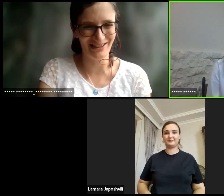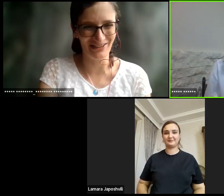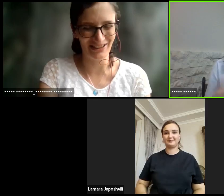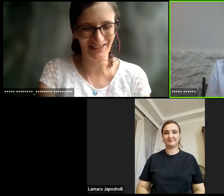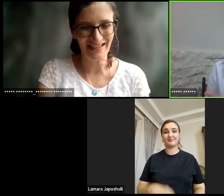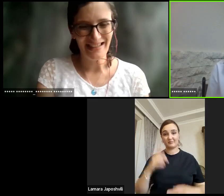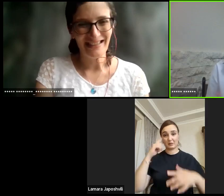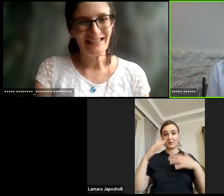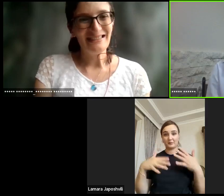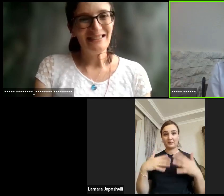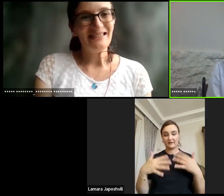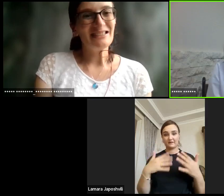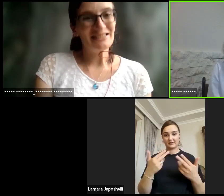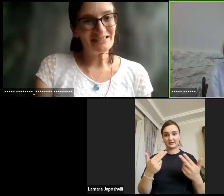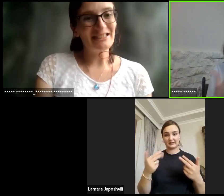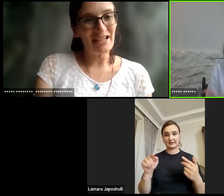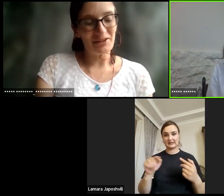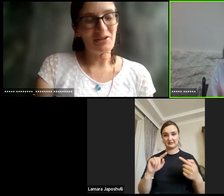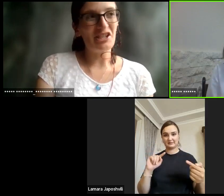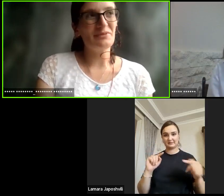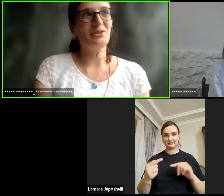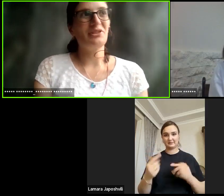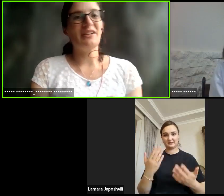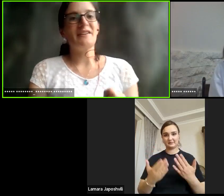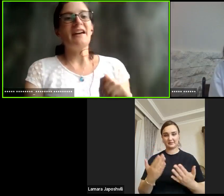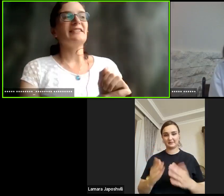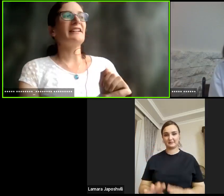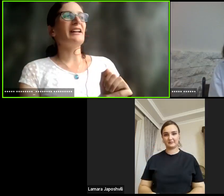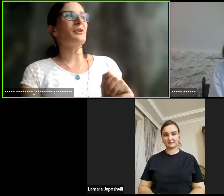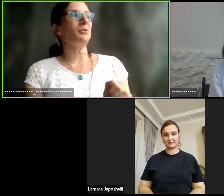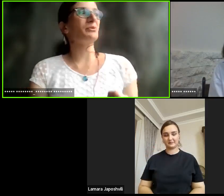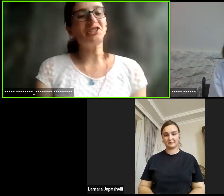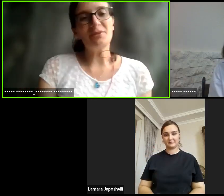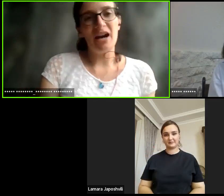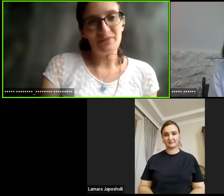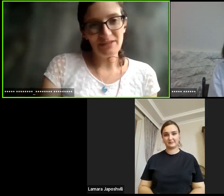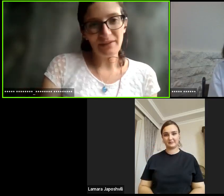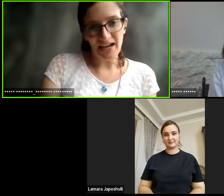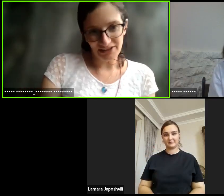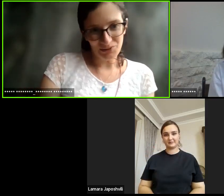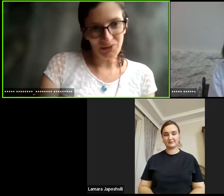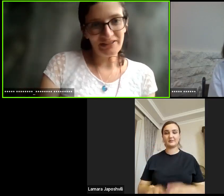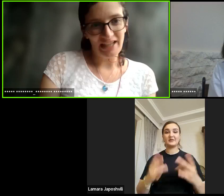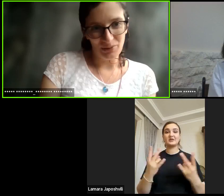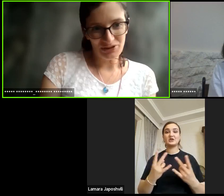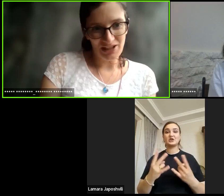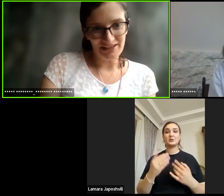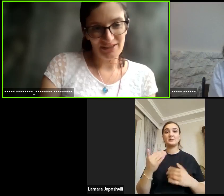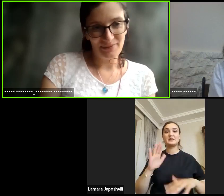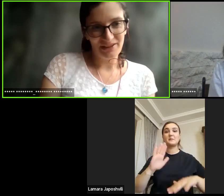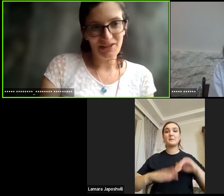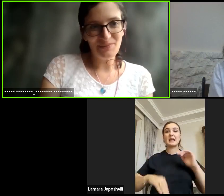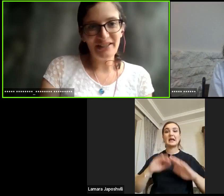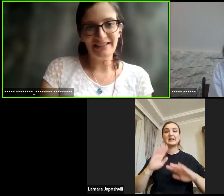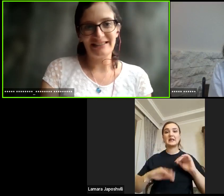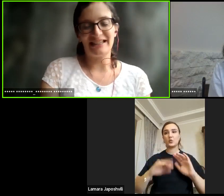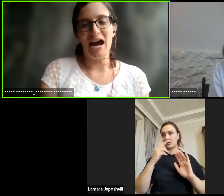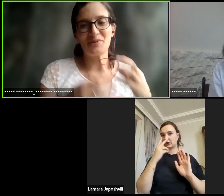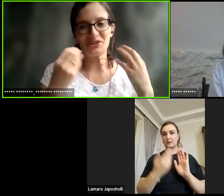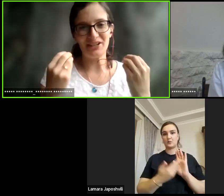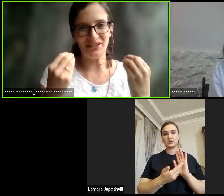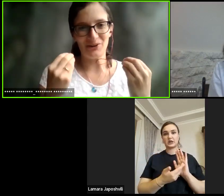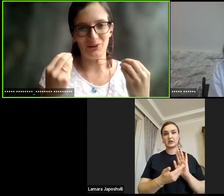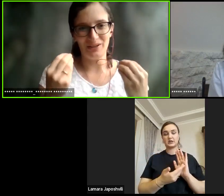და წინააღმდეგობაში მოდიან, ხო, ალბათ. წინააღმდეგობაშიც მოდიან. და ჭირდება ამისი პრაქტიკული დემონსტრაცია, მაგრამ